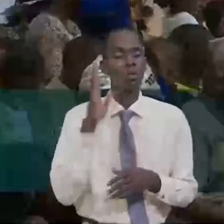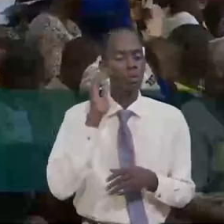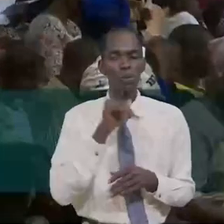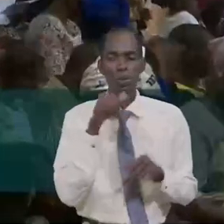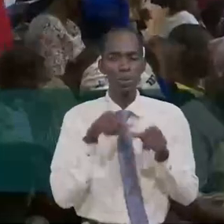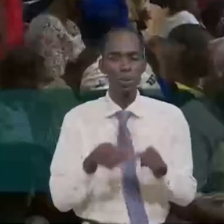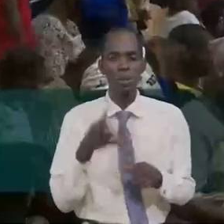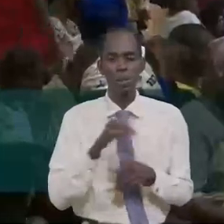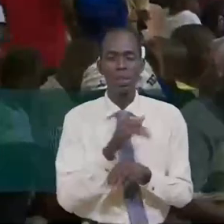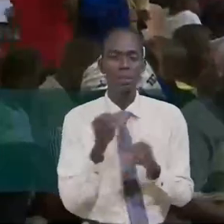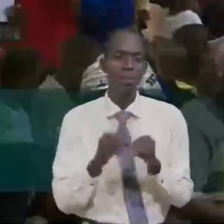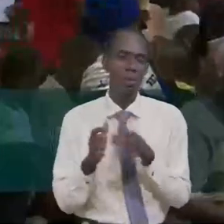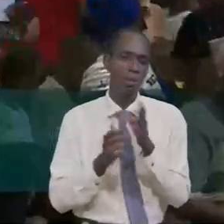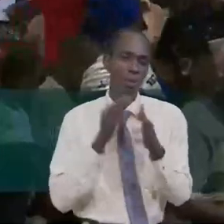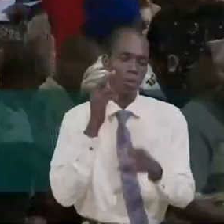Jésus troisièmement